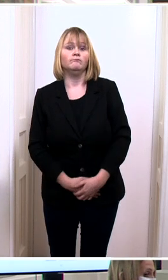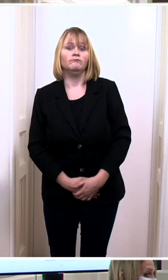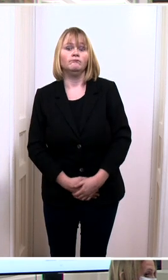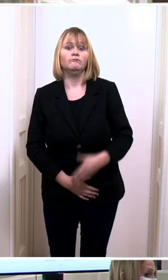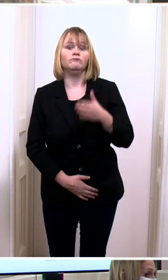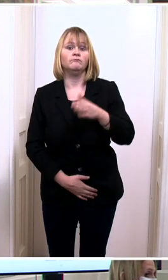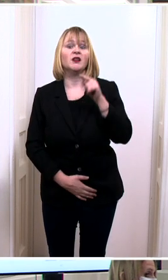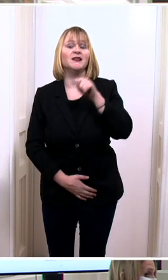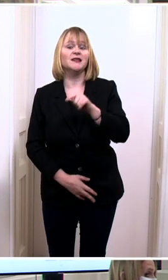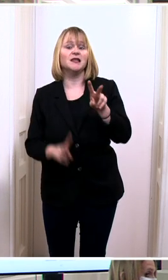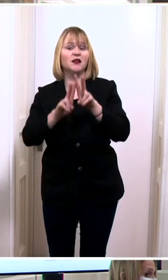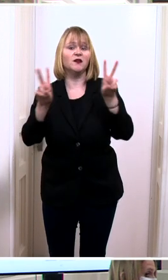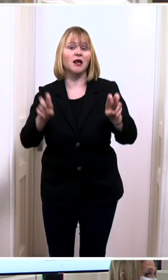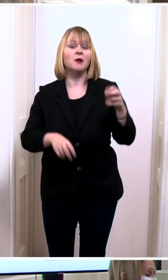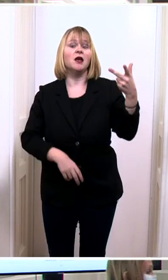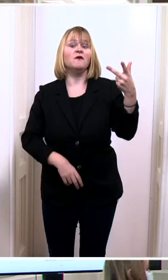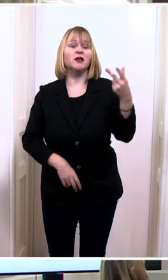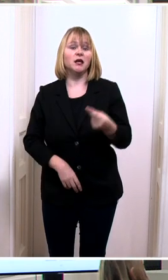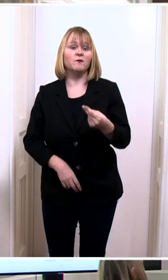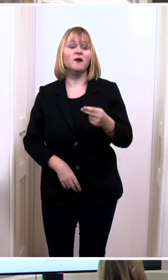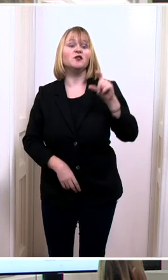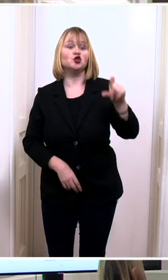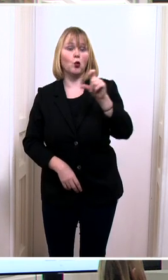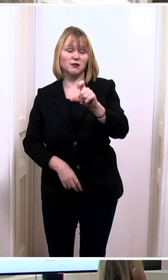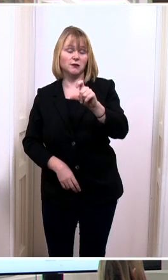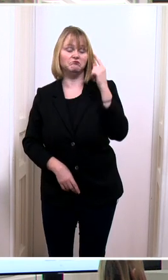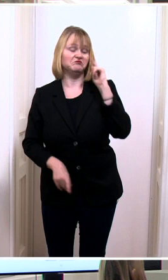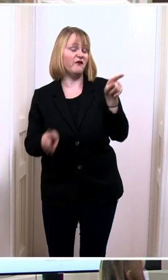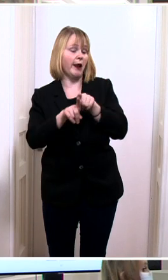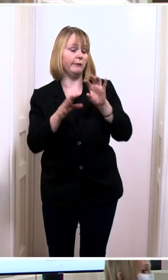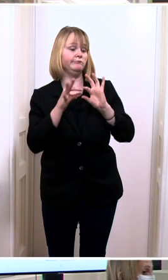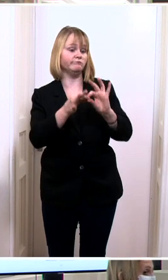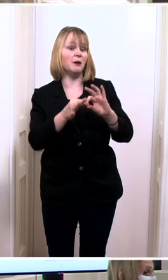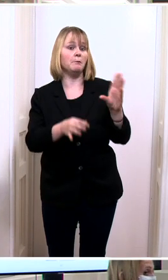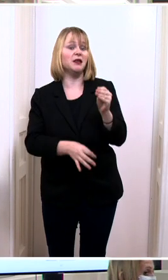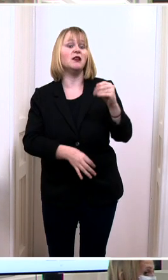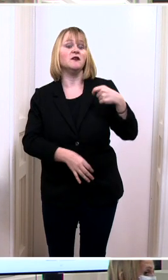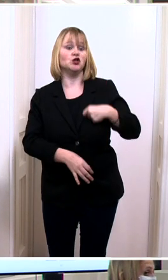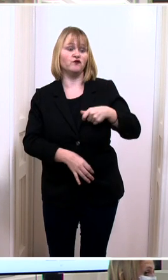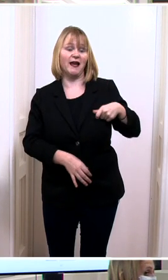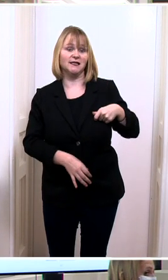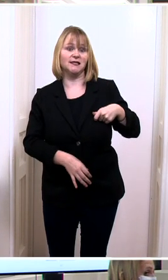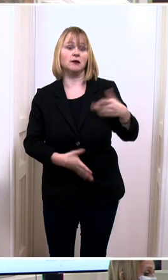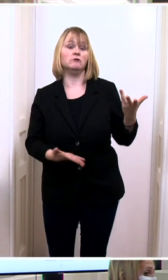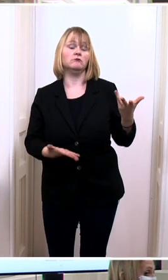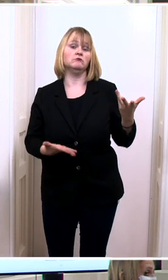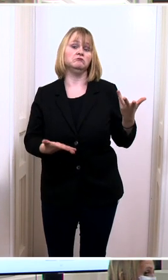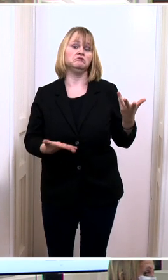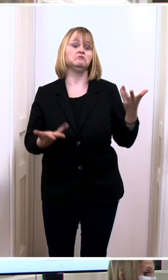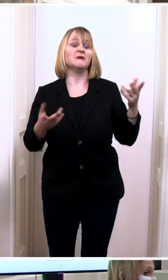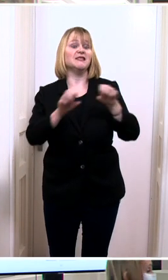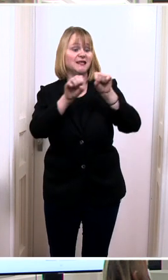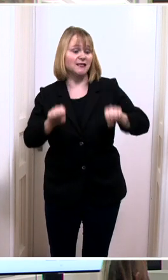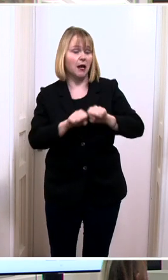Was die Impfstoffe betrifft, sind wir an das Schweizer System angeschlossen. Meine Frage wäre, gab es da eine Möglichkeit, dass Liechtenstein separat